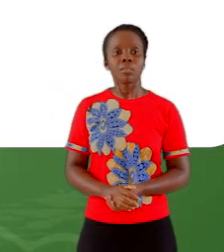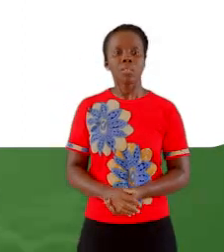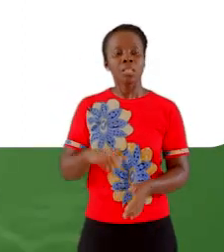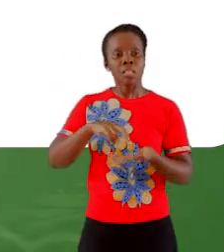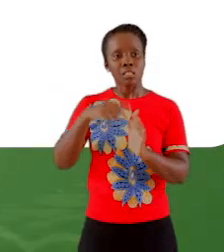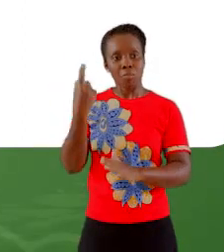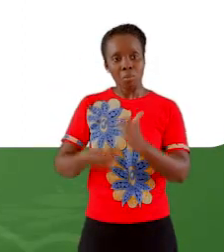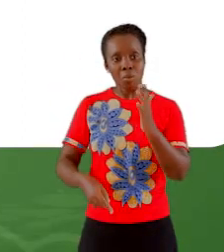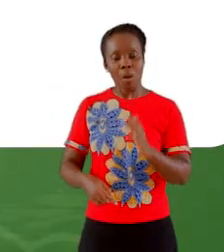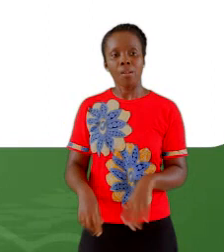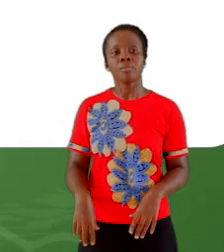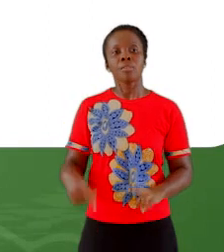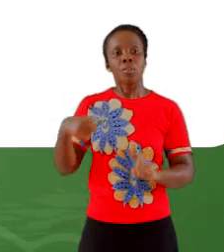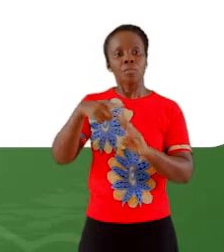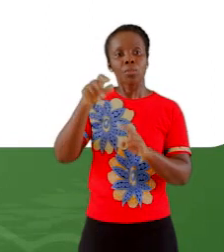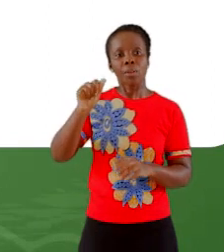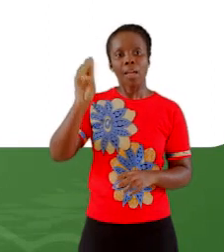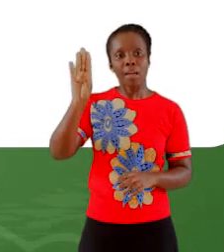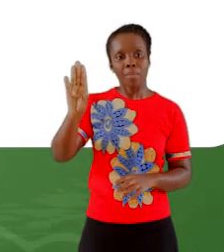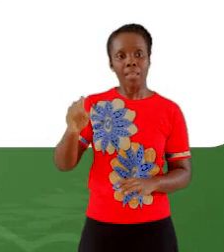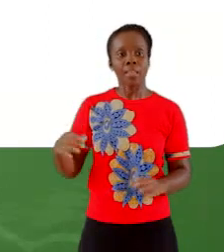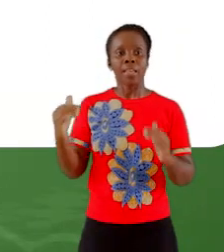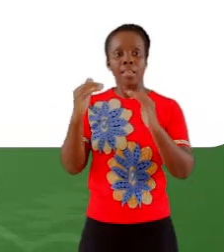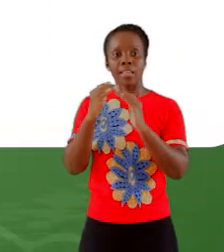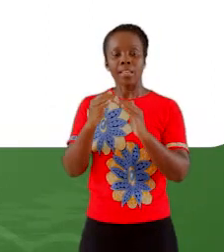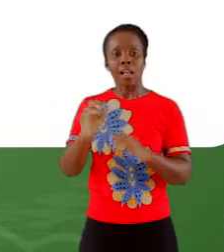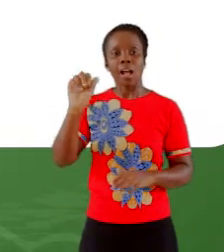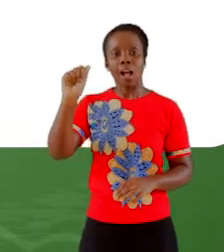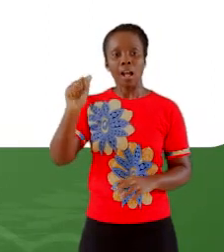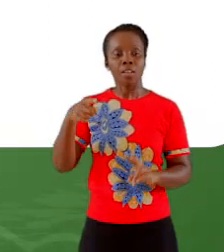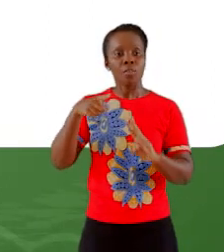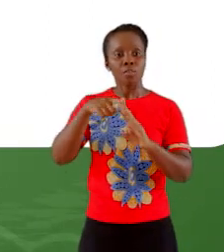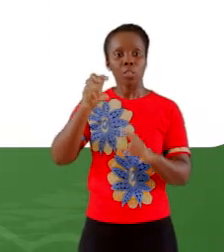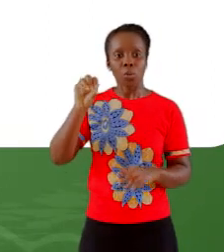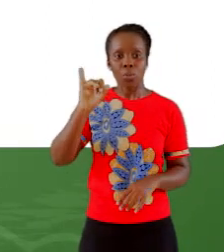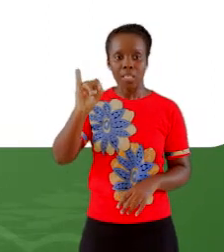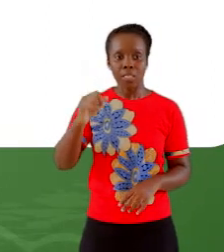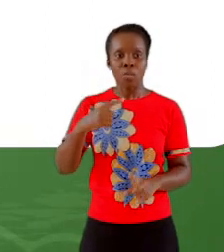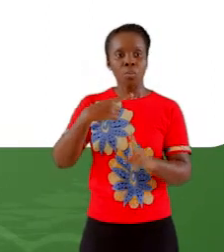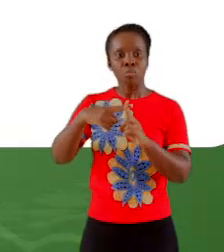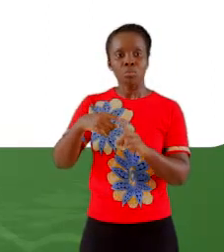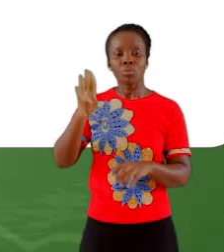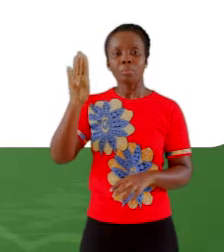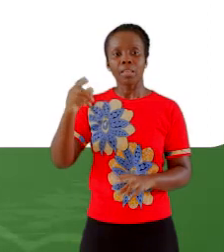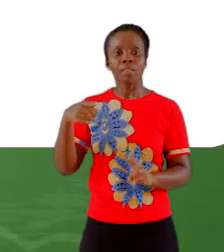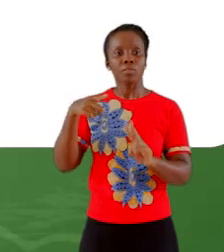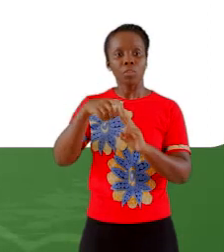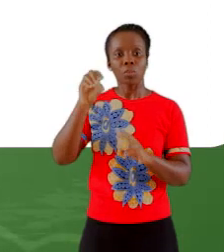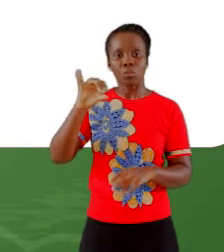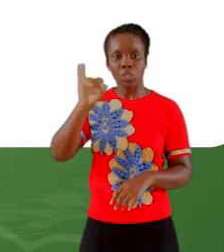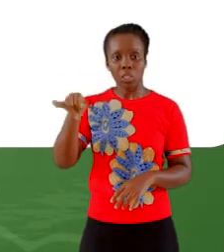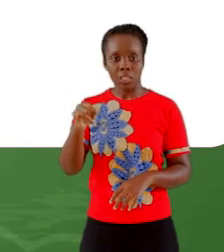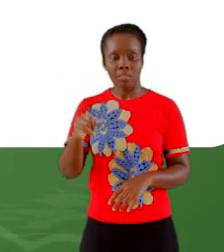Cela revient à écrire le vecteur AB égale A vecteur OI plus B